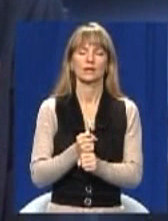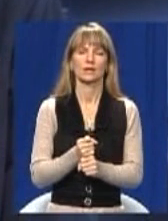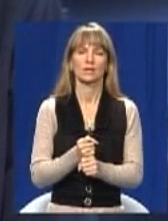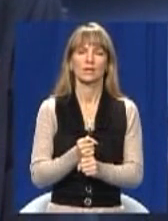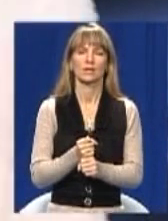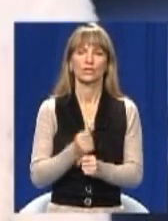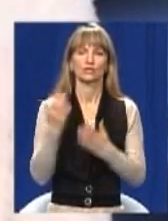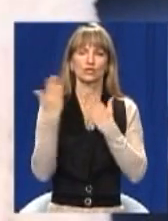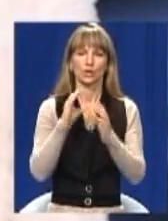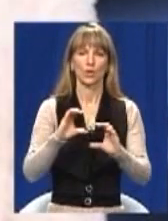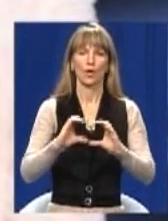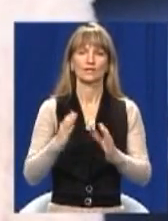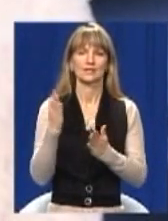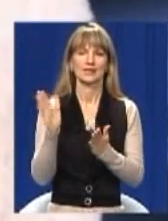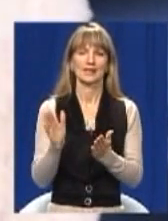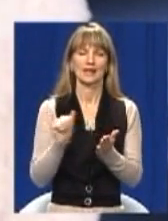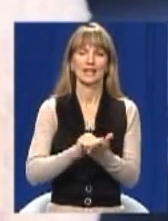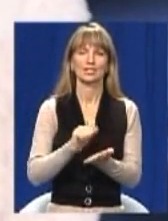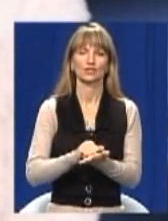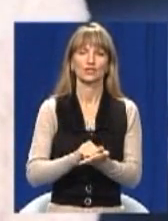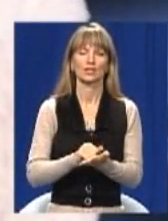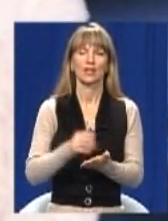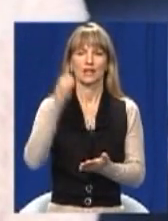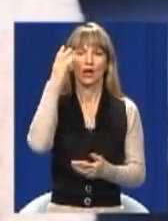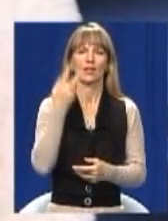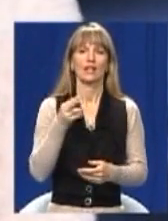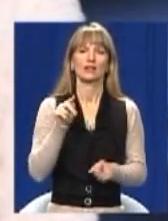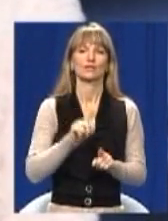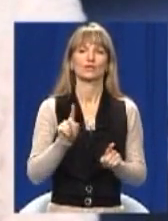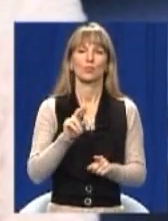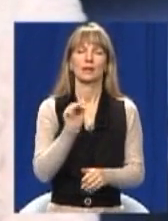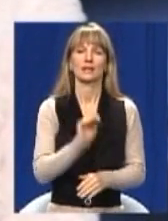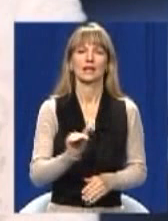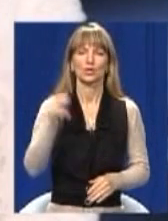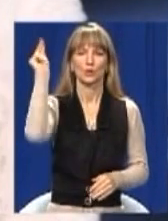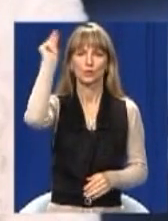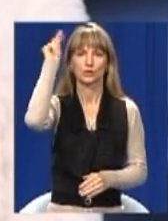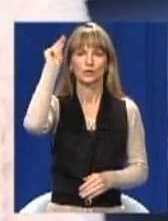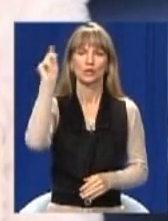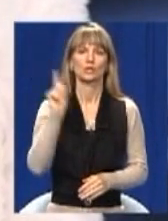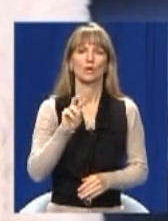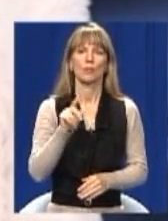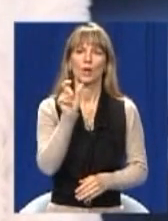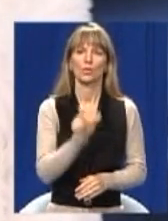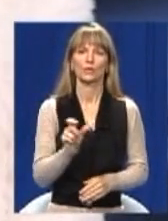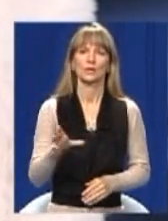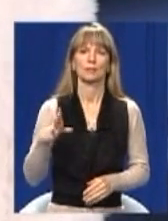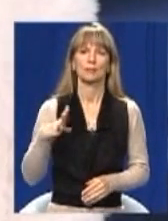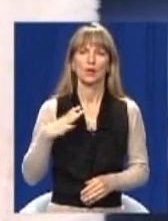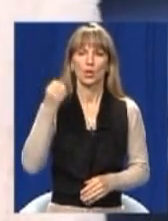толстые книжки. В мире нужна наука для того, чтобы дети учились, чтобы люди